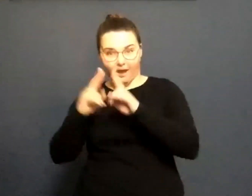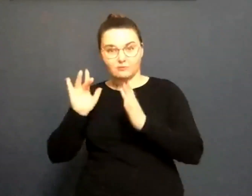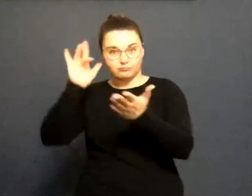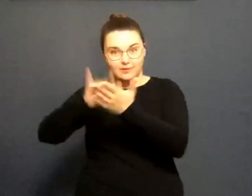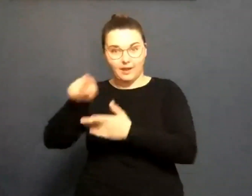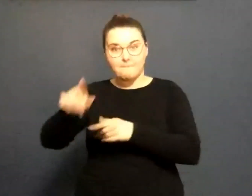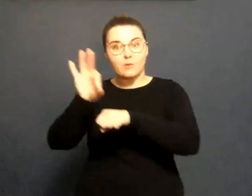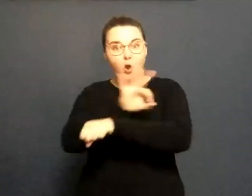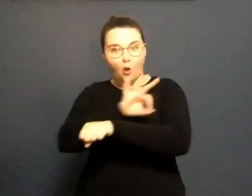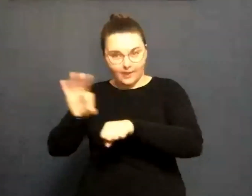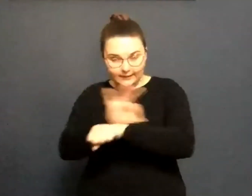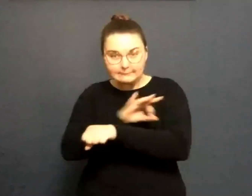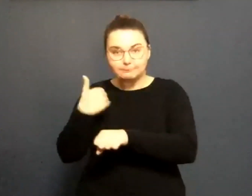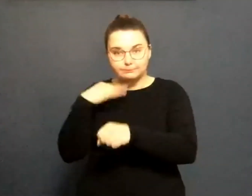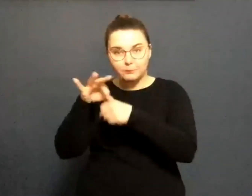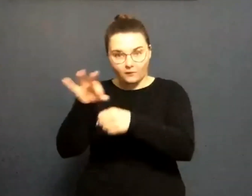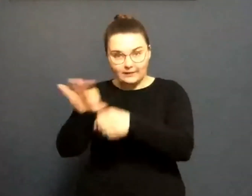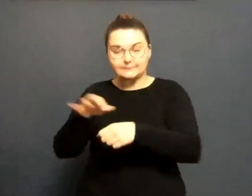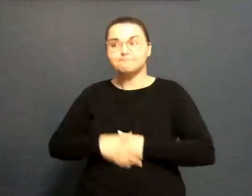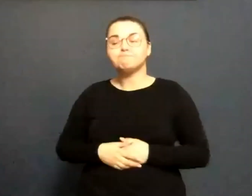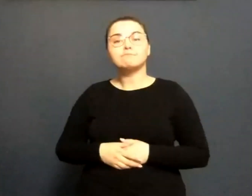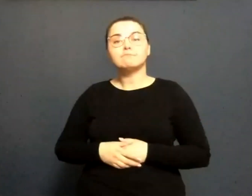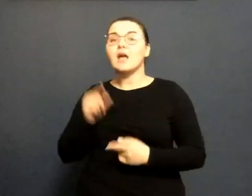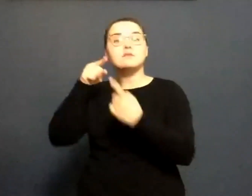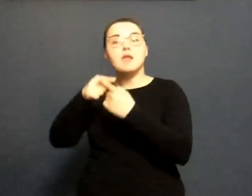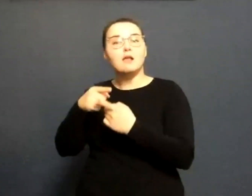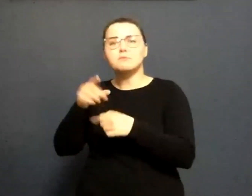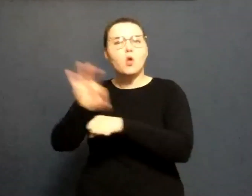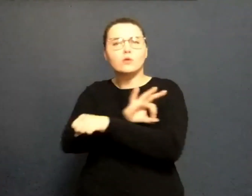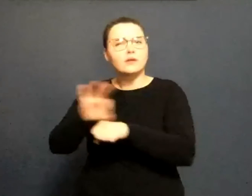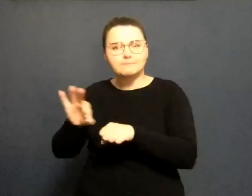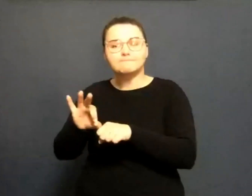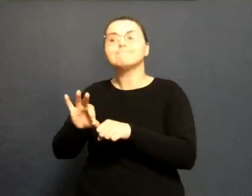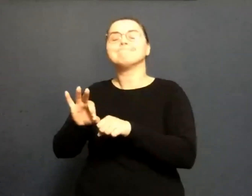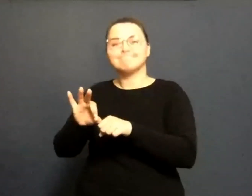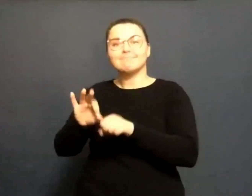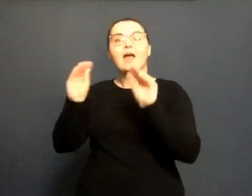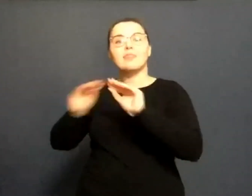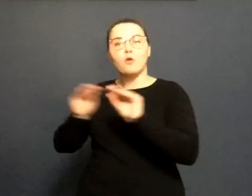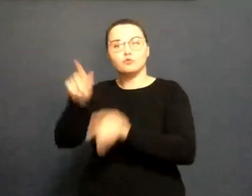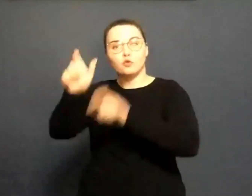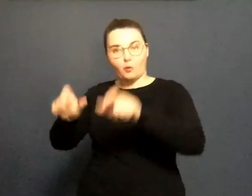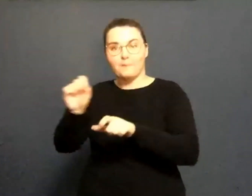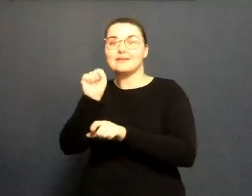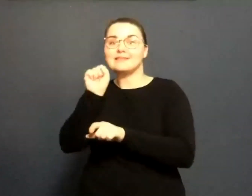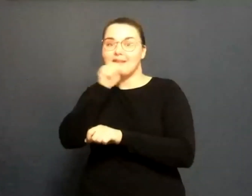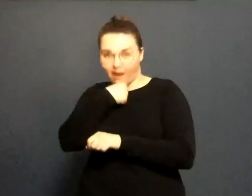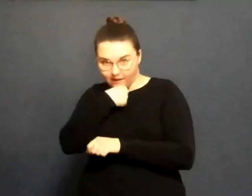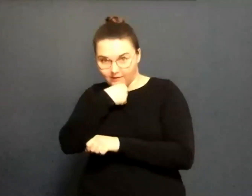seniorów, jednym powiedzmy z zadań było nauczenie seniorów stosowania prezerwatywy, ponieważ nigdy tego nie robili,